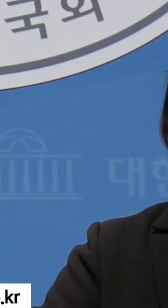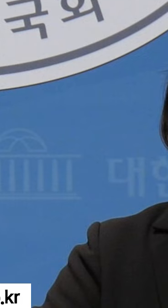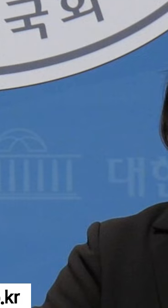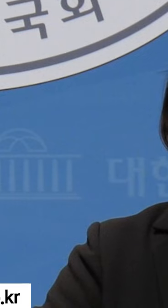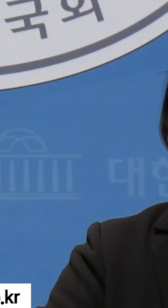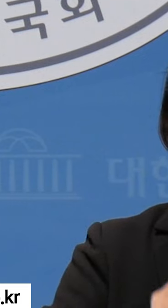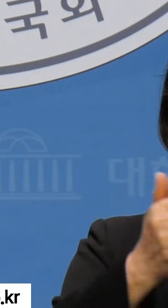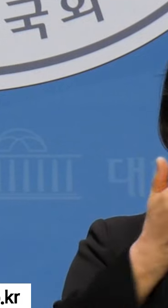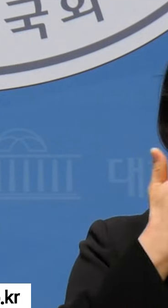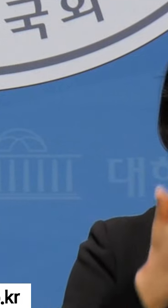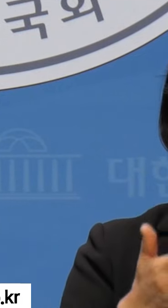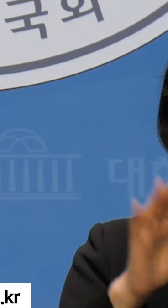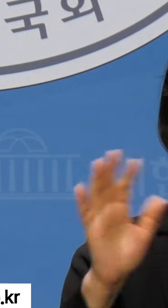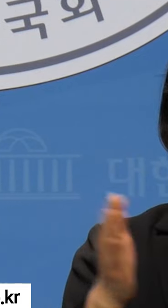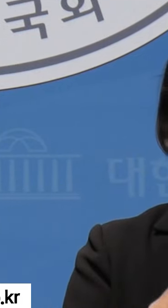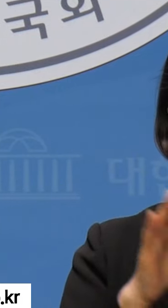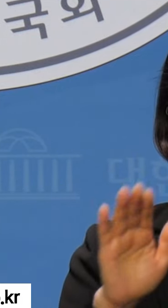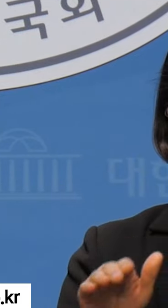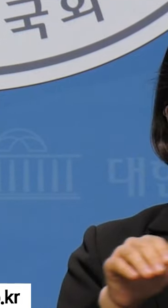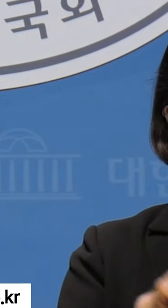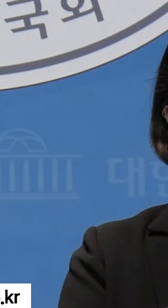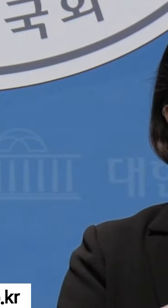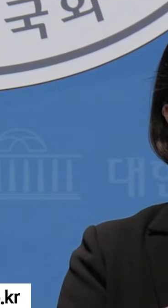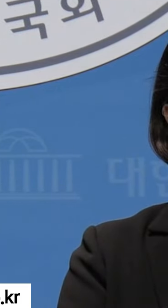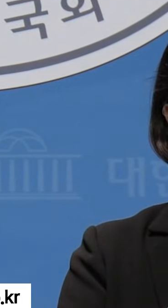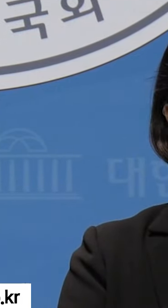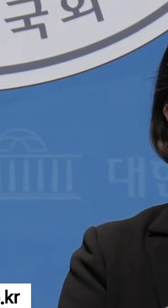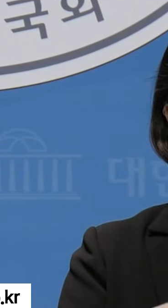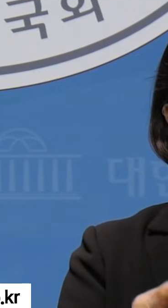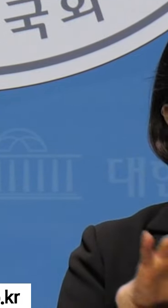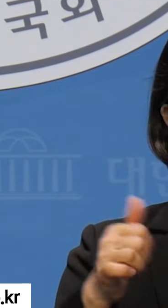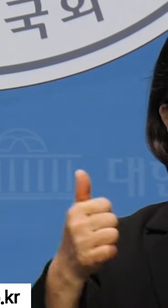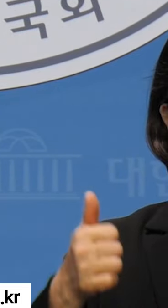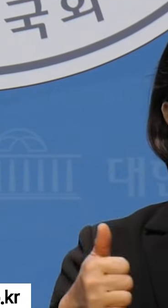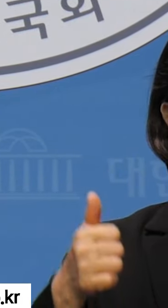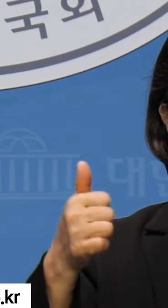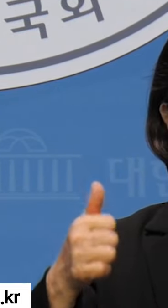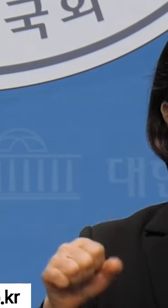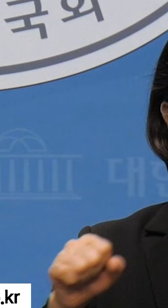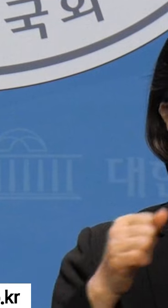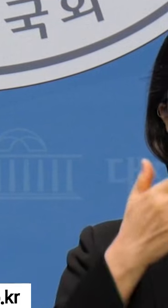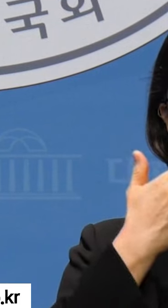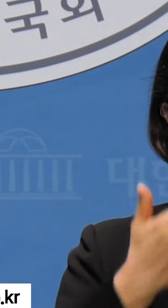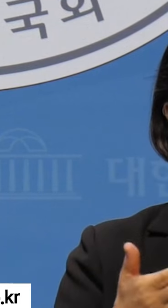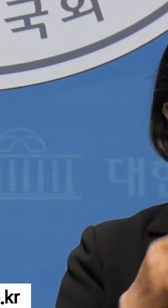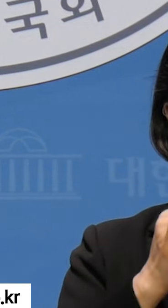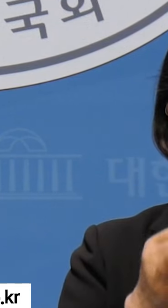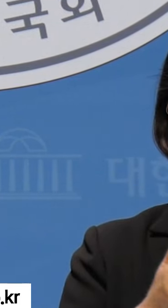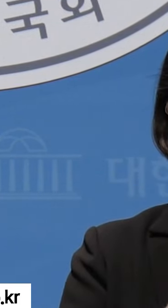아닙니다. 결국 이번 선거는 인물 경쟁력이 판가름합니다.